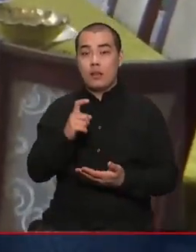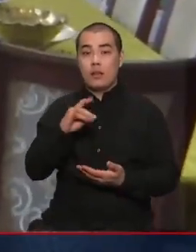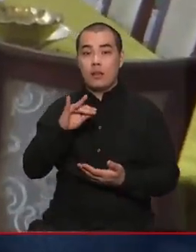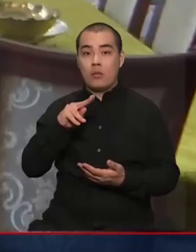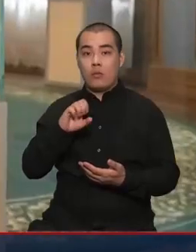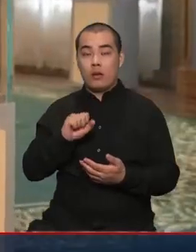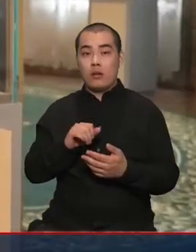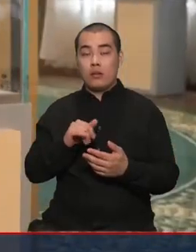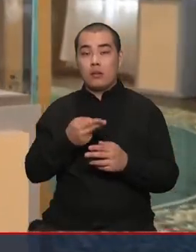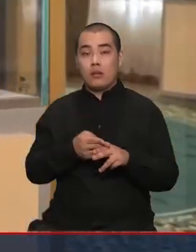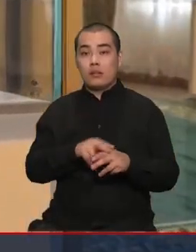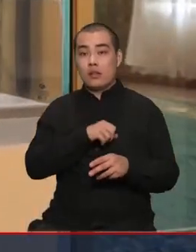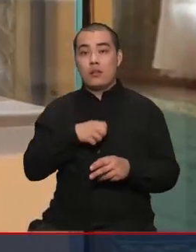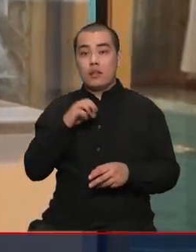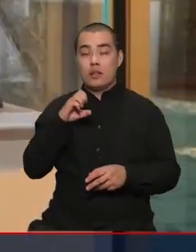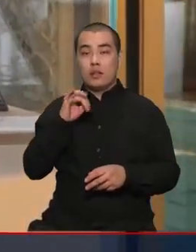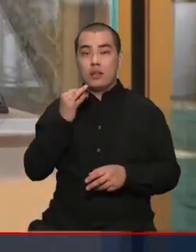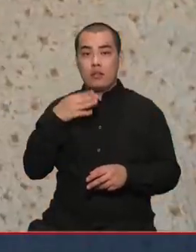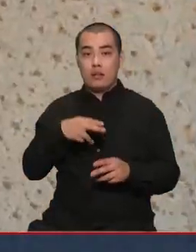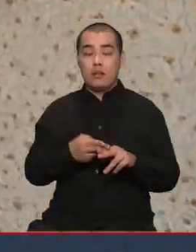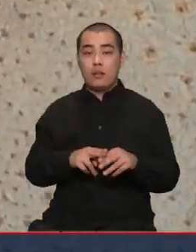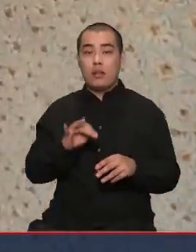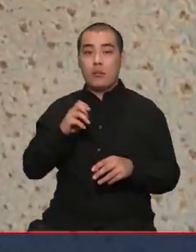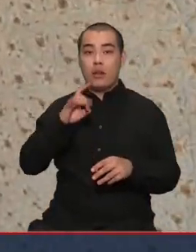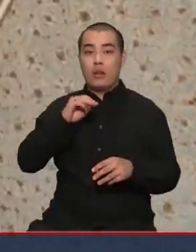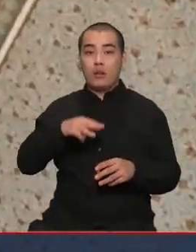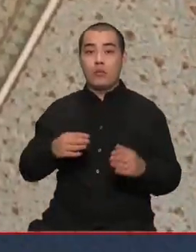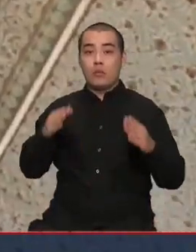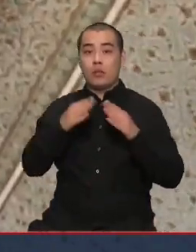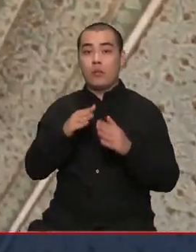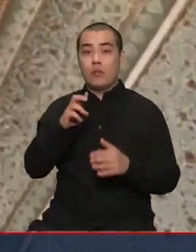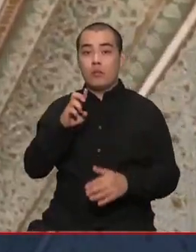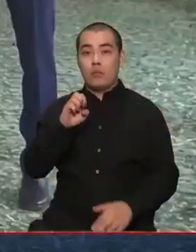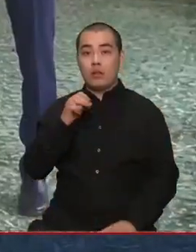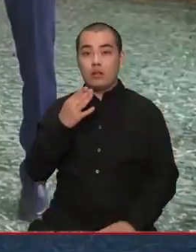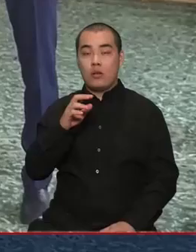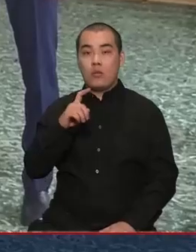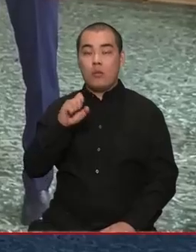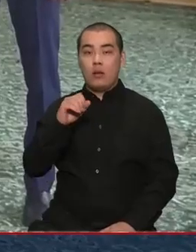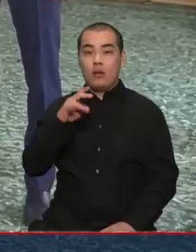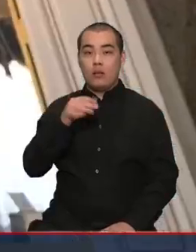уәзірі болған Сейт Ибрагим Қожаның үйін Беш Хаули кешенін көрді. Сосын